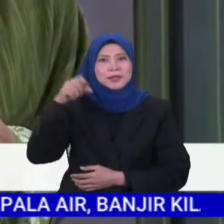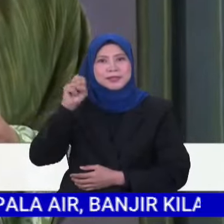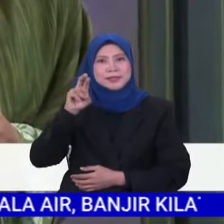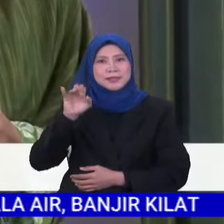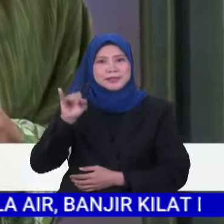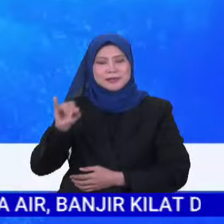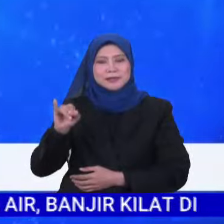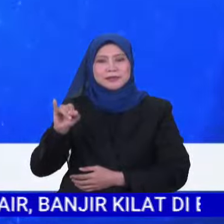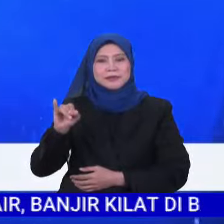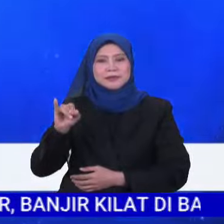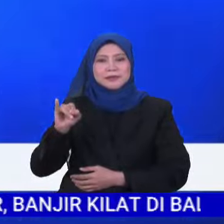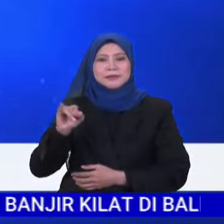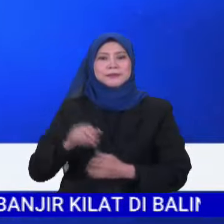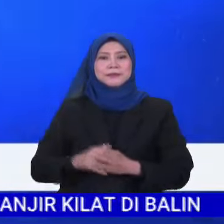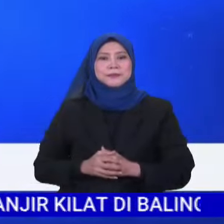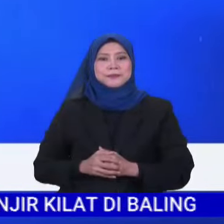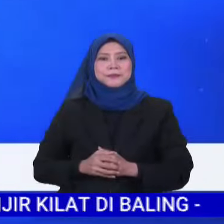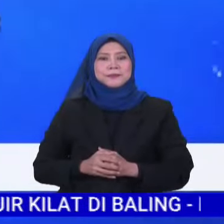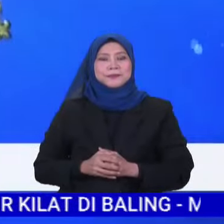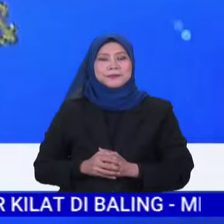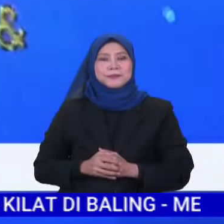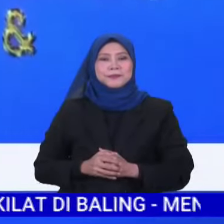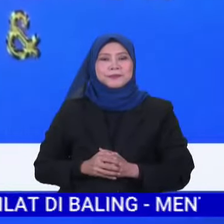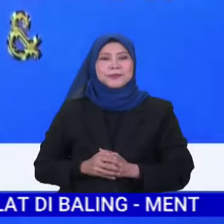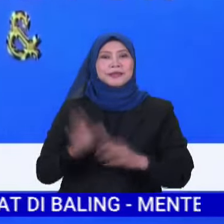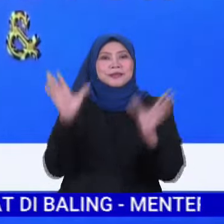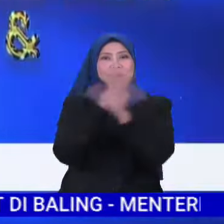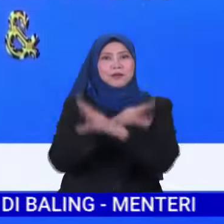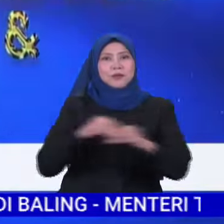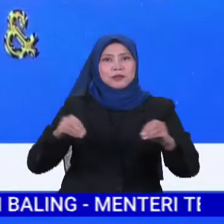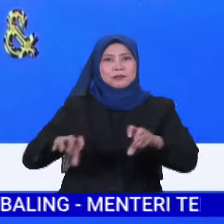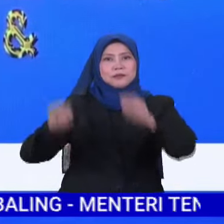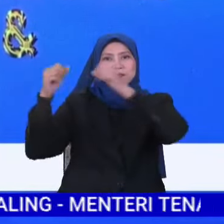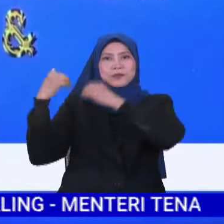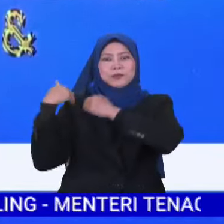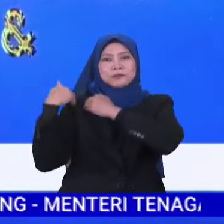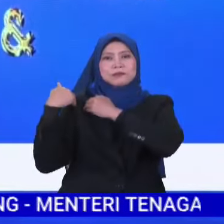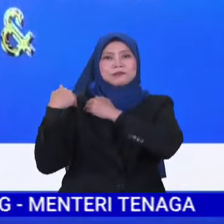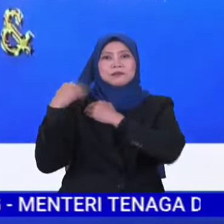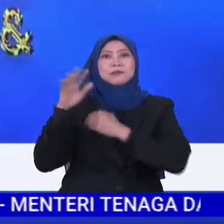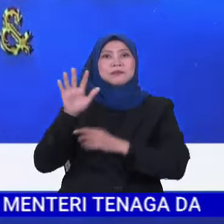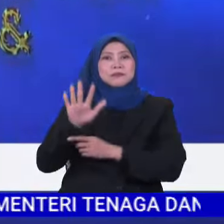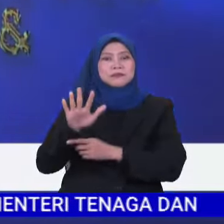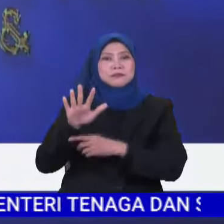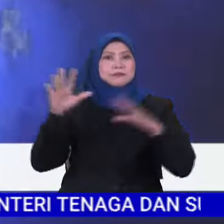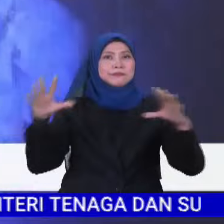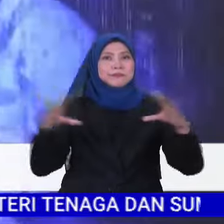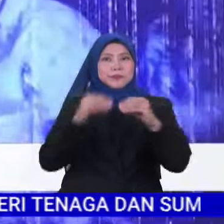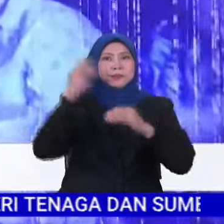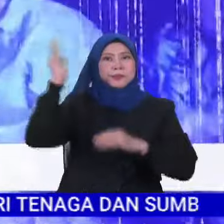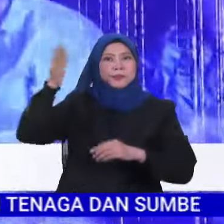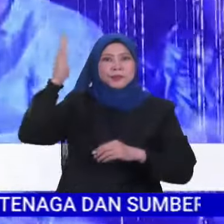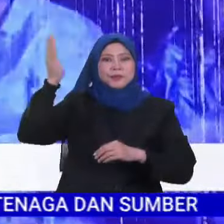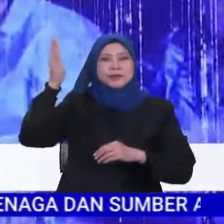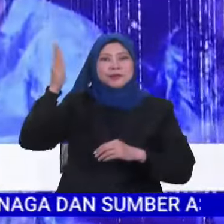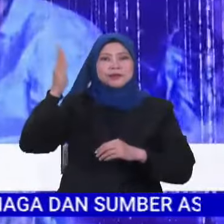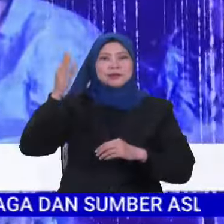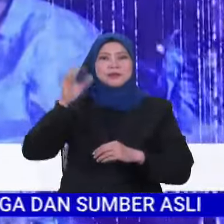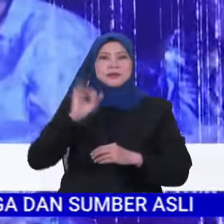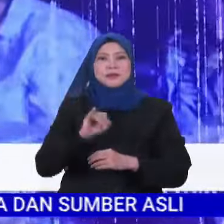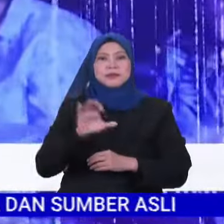Dato amal Jumani tuntunku Bujang Serawak menjadi Host kepada lima persidangan LCD blue dan ini merupakan